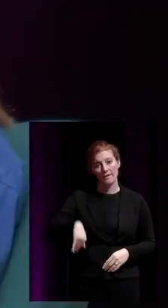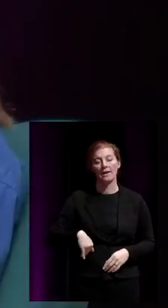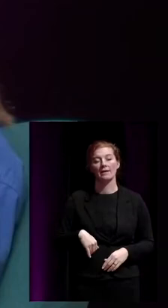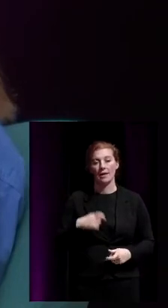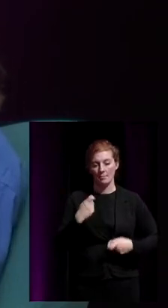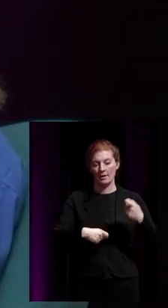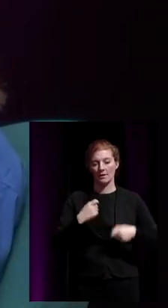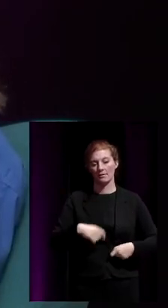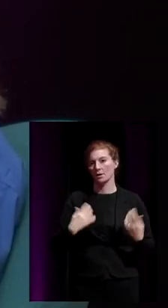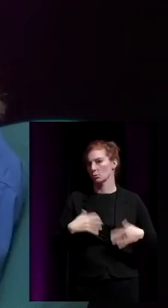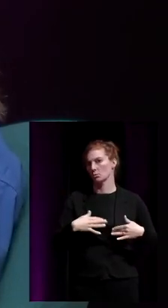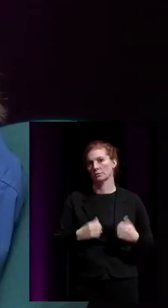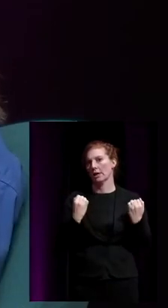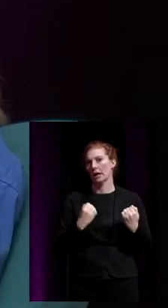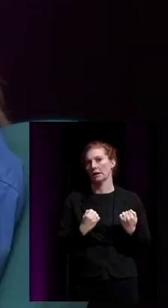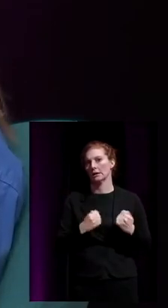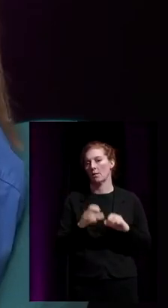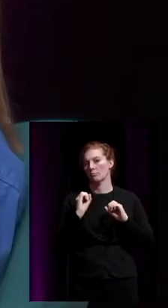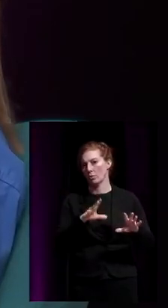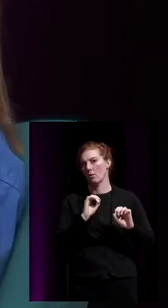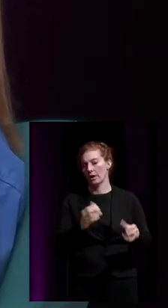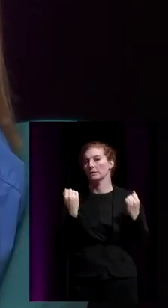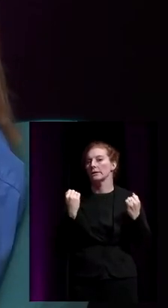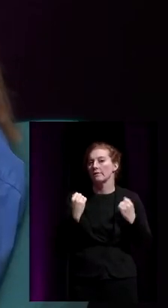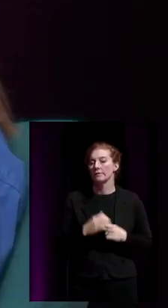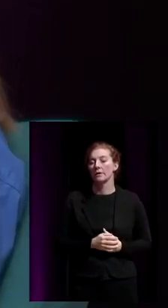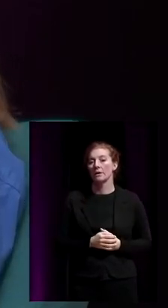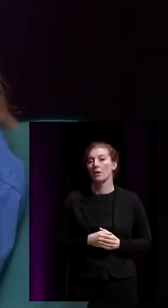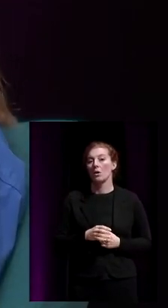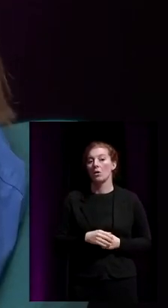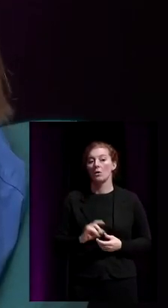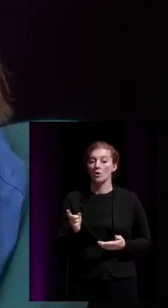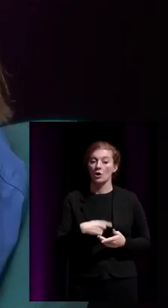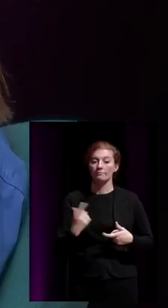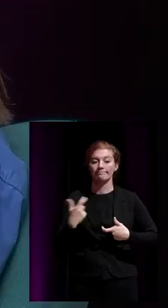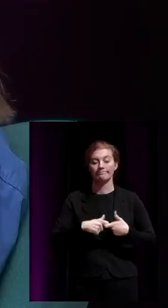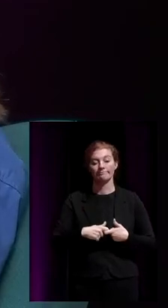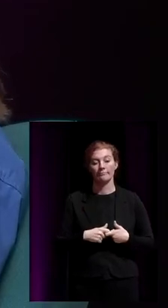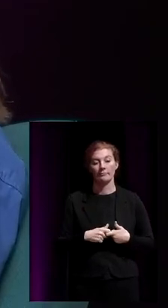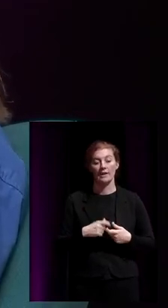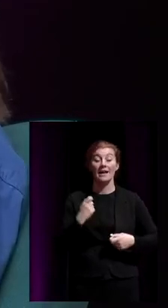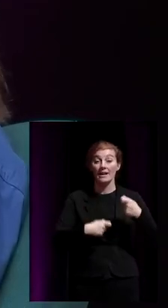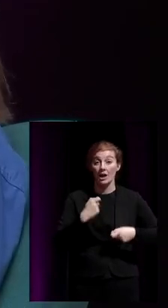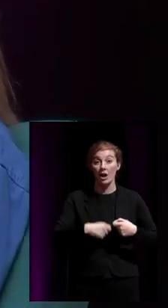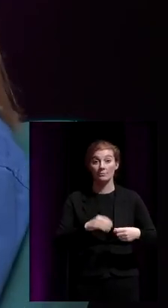har en enorm kraft. Och när reklam om ohälsosam mat når direkt via sociala kanaler